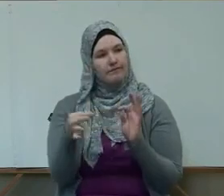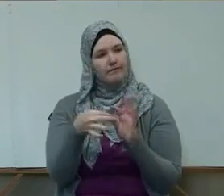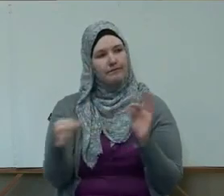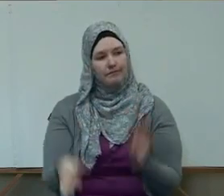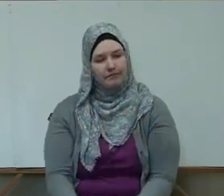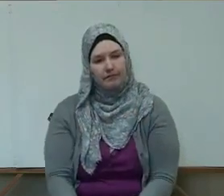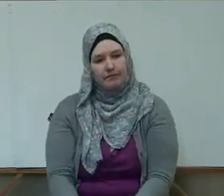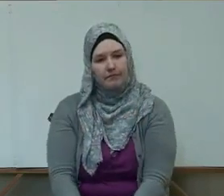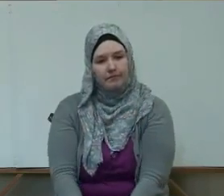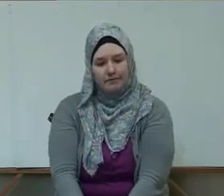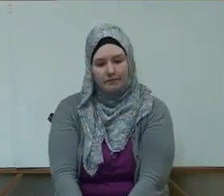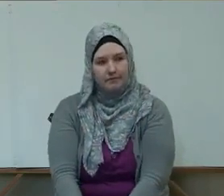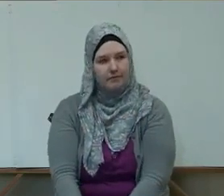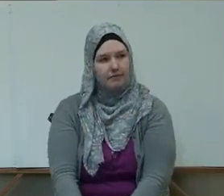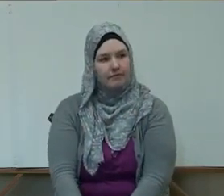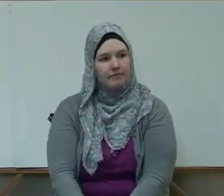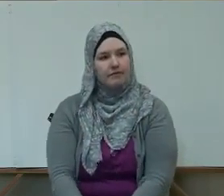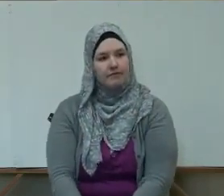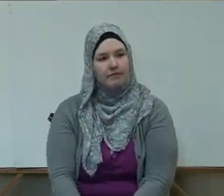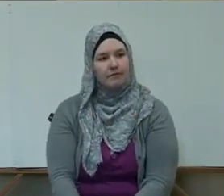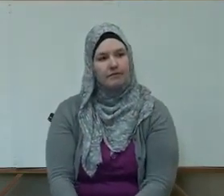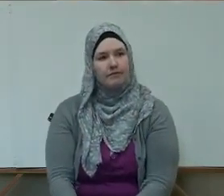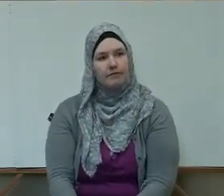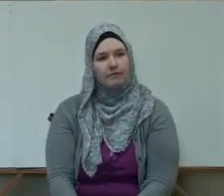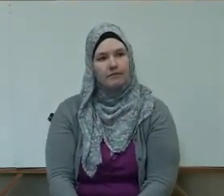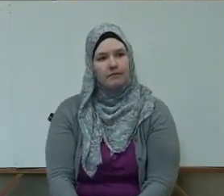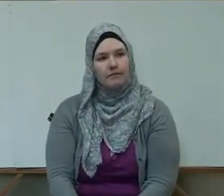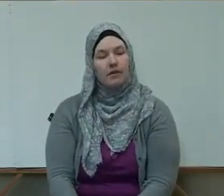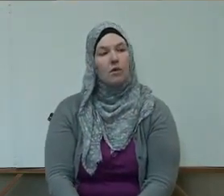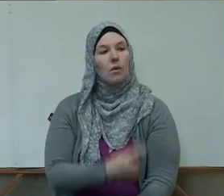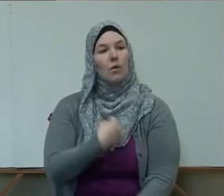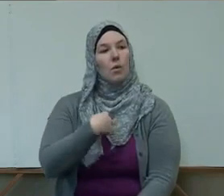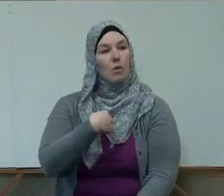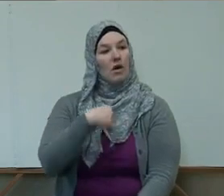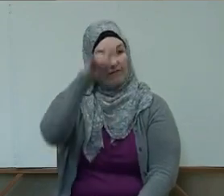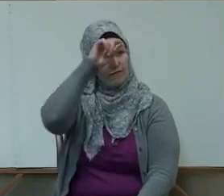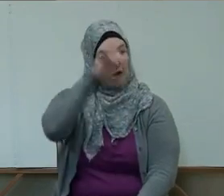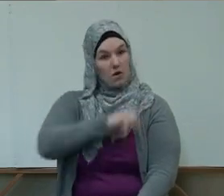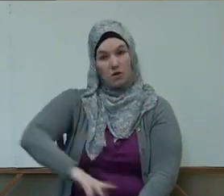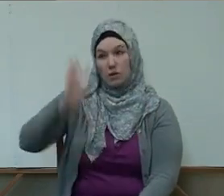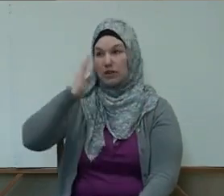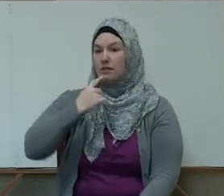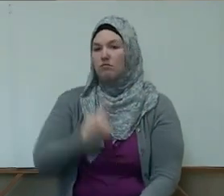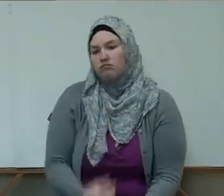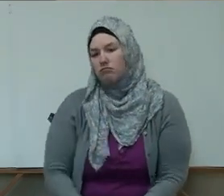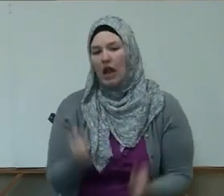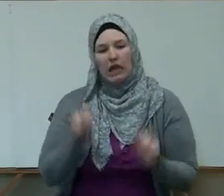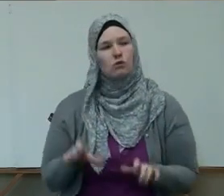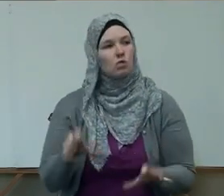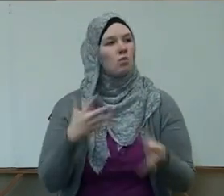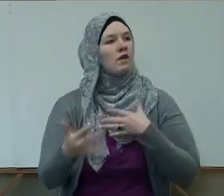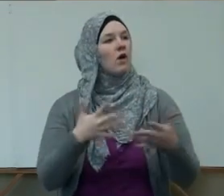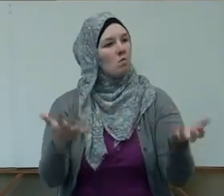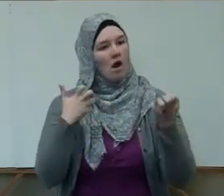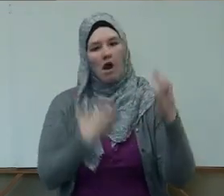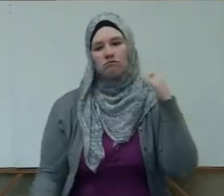واستحيوا نساءهم وإنا فوقهم قاهرون. We are over them, we have the means to do anything we want,